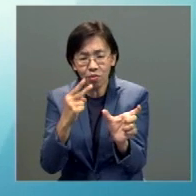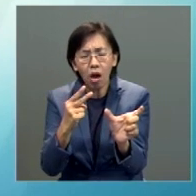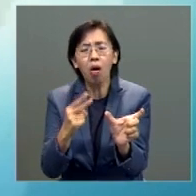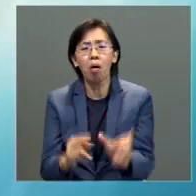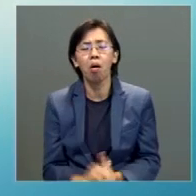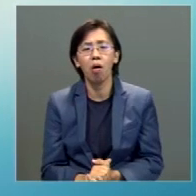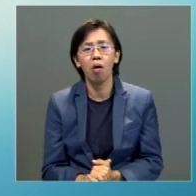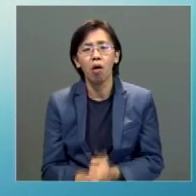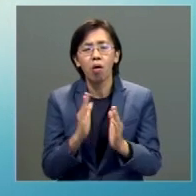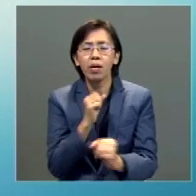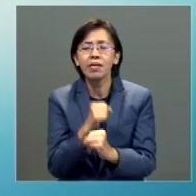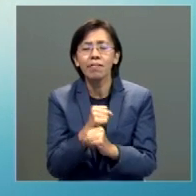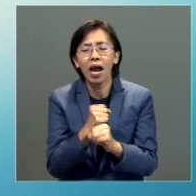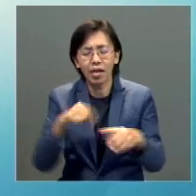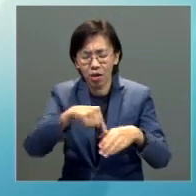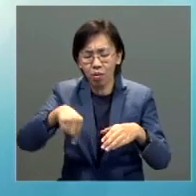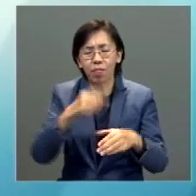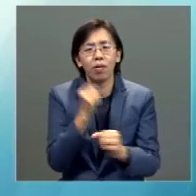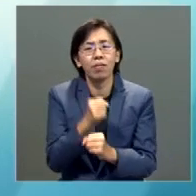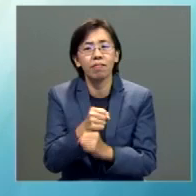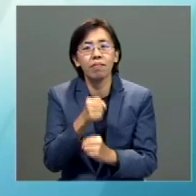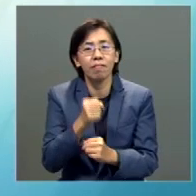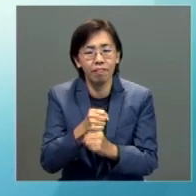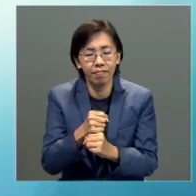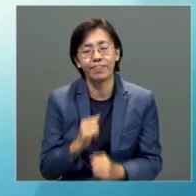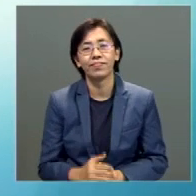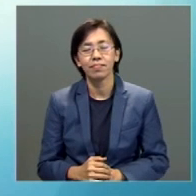ใหญ่แล้วก็อยู่ในวัยทำงานนี่แหละครับนะครับก็